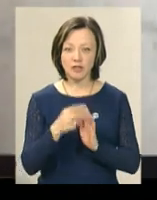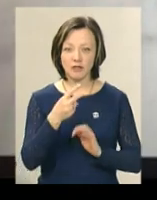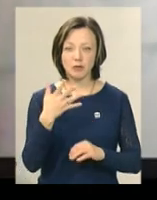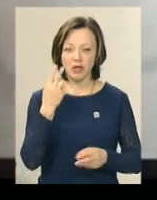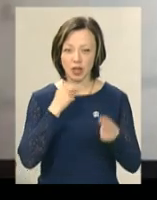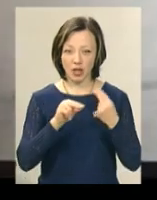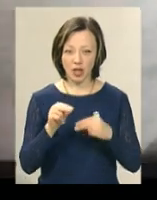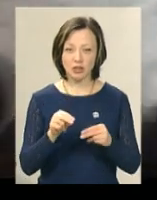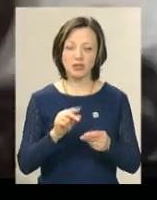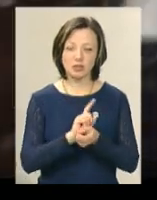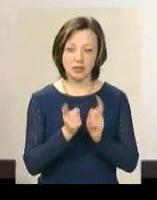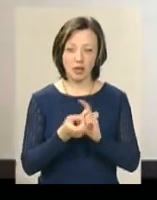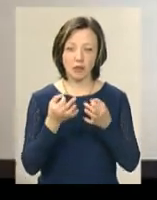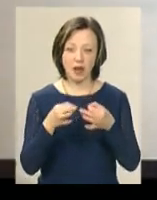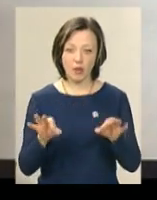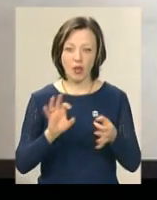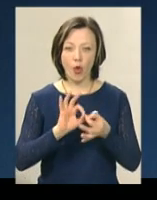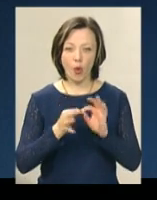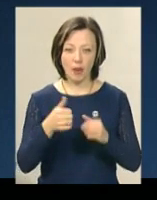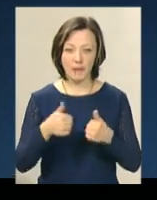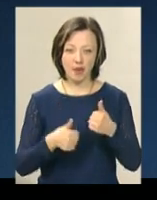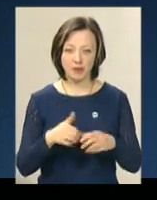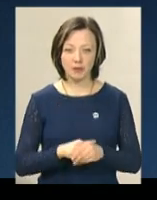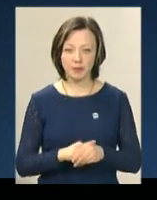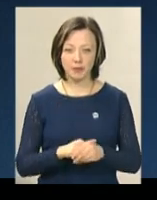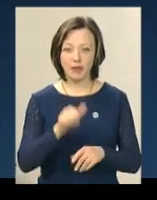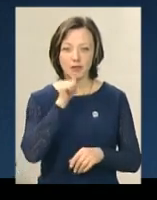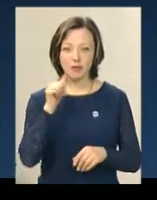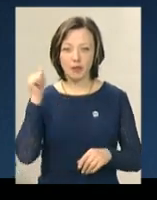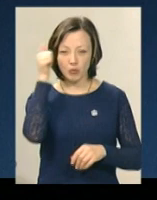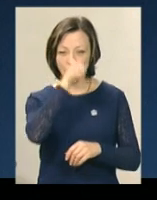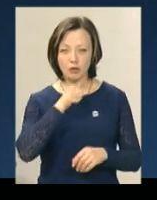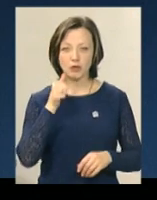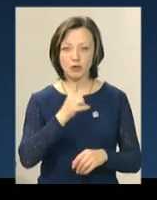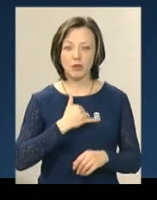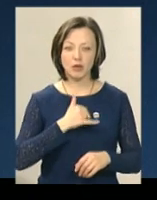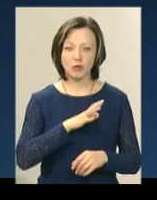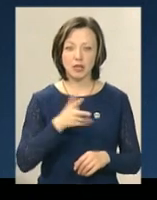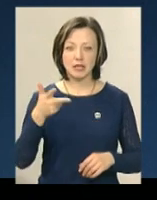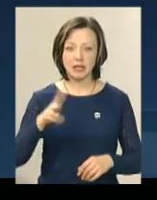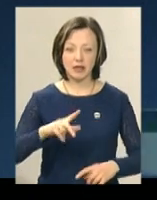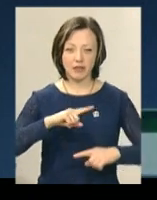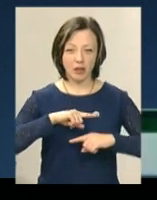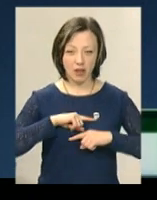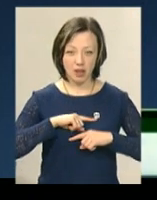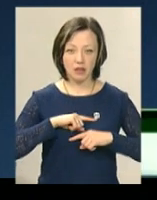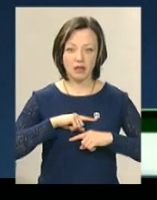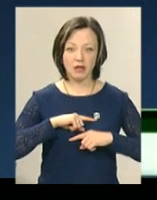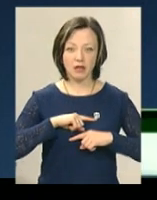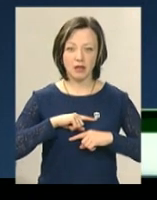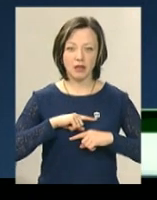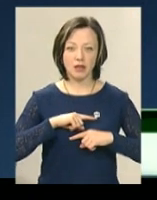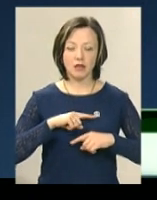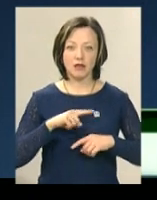найкращих, що стало перепусткою на Олімпіаду. В тому році в мене найкращий був, в мене було три фінала, тобто топ